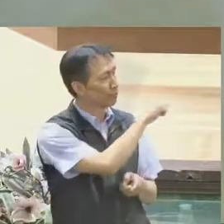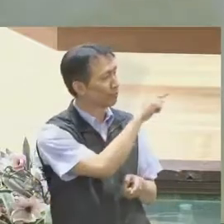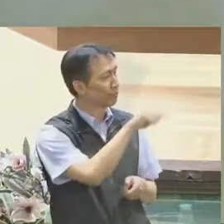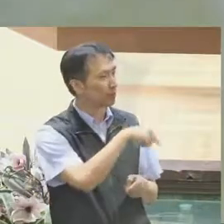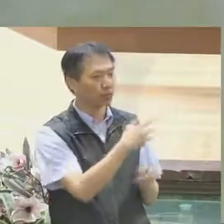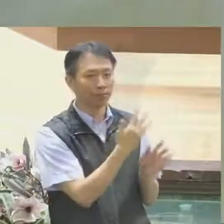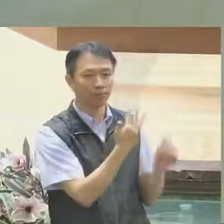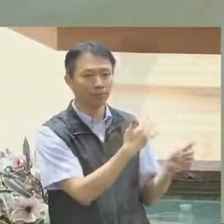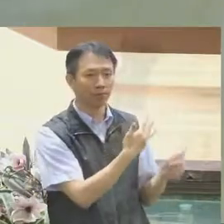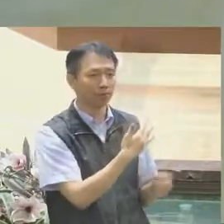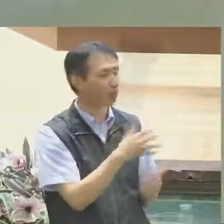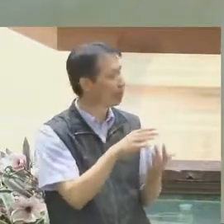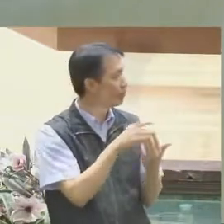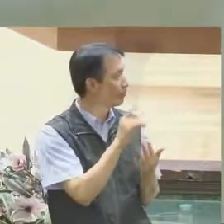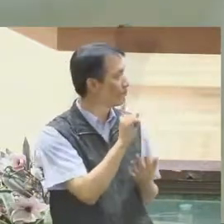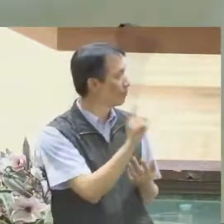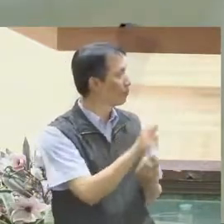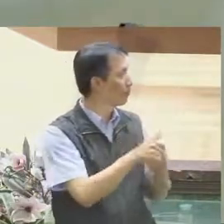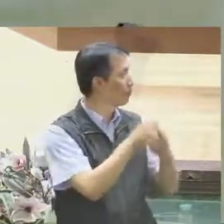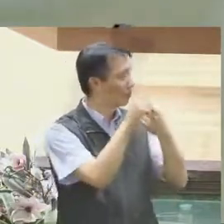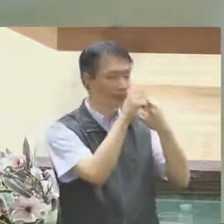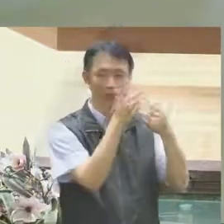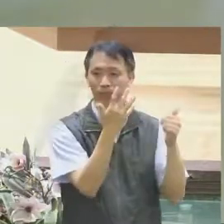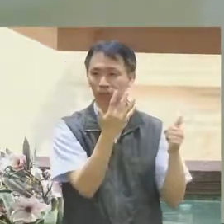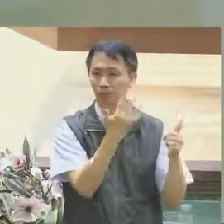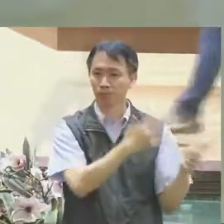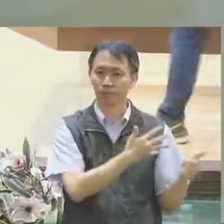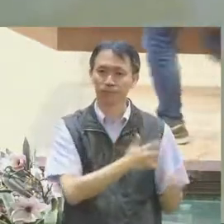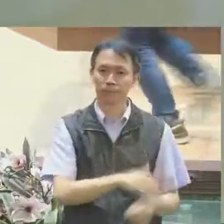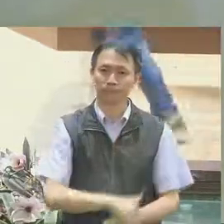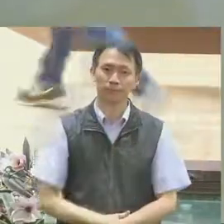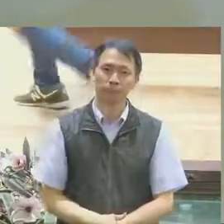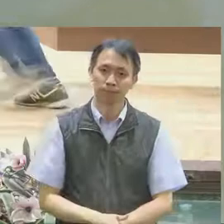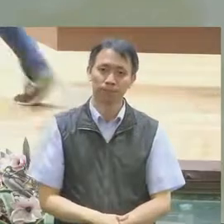的问题，第一个是想要问的是